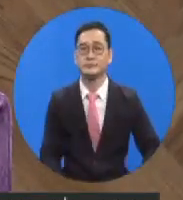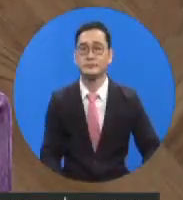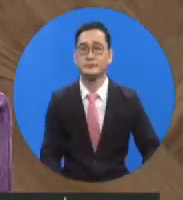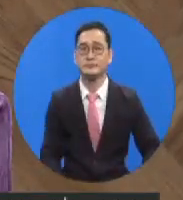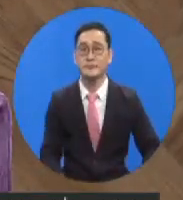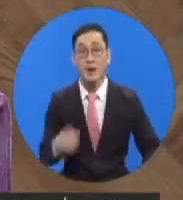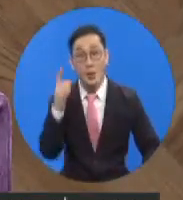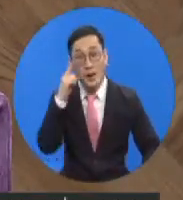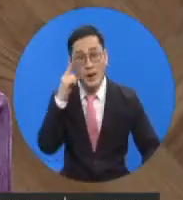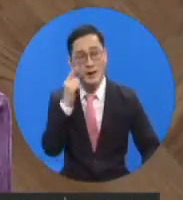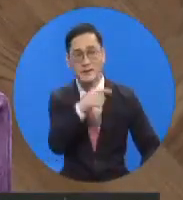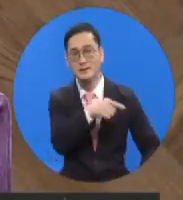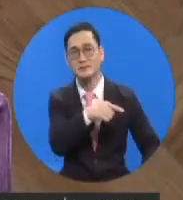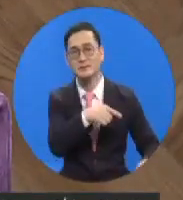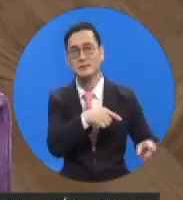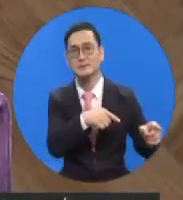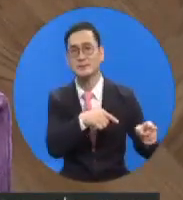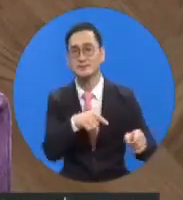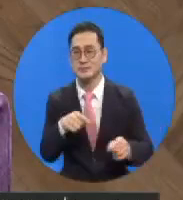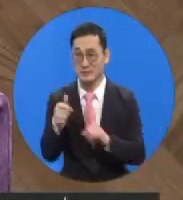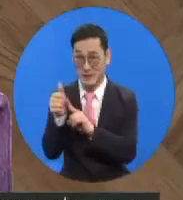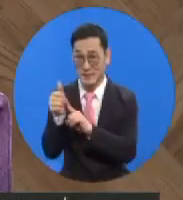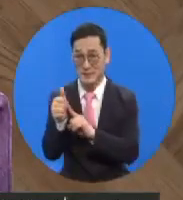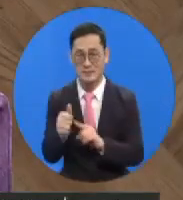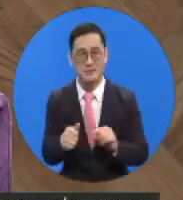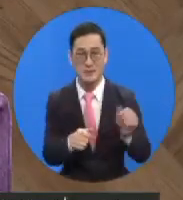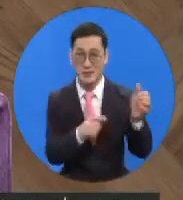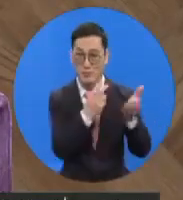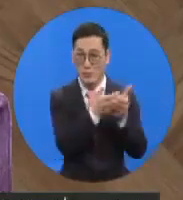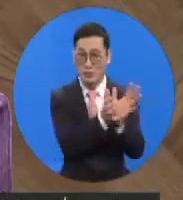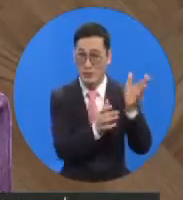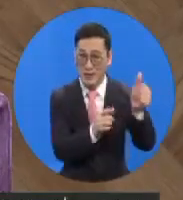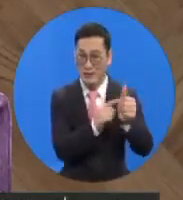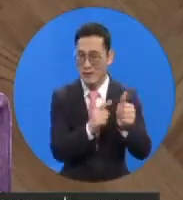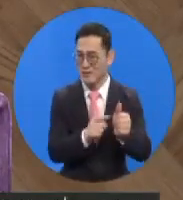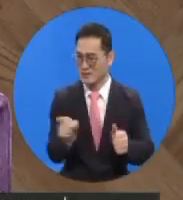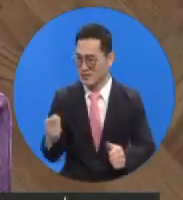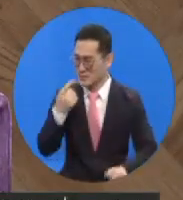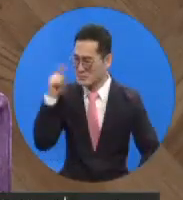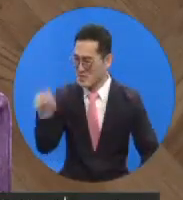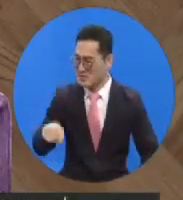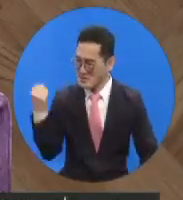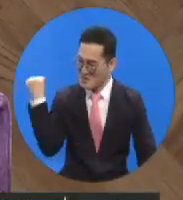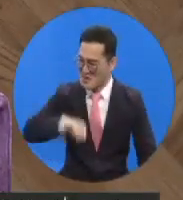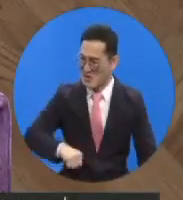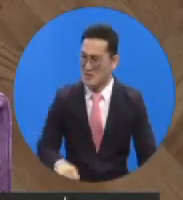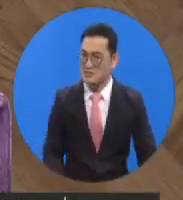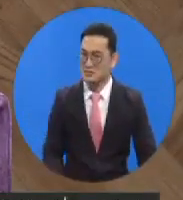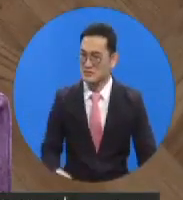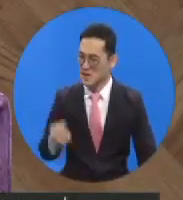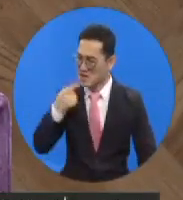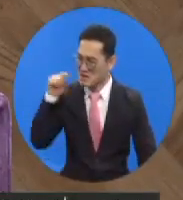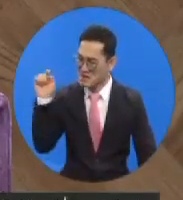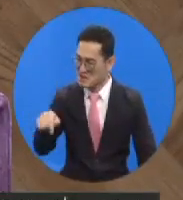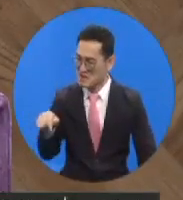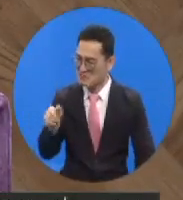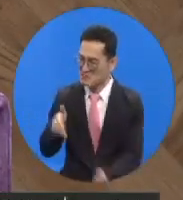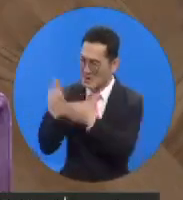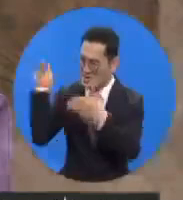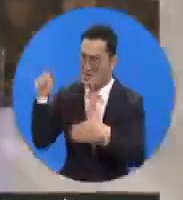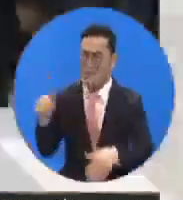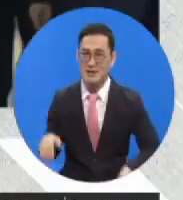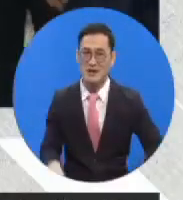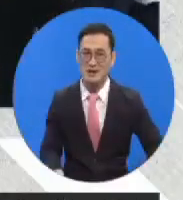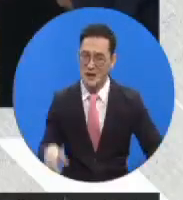발언이 불현듯이 떠오를 겁니다. 제 명을 거역했다. 지시를 잘라먹었다. 지휘랍시고는. 이런 방식으로